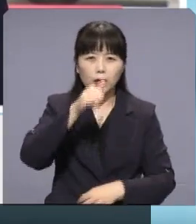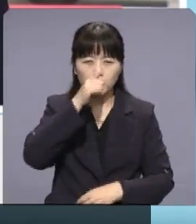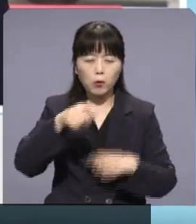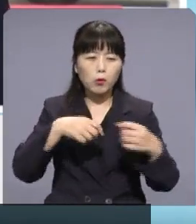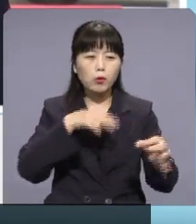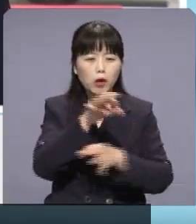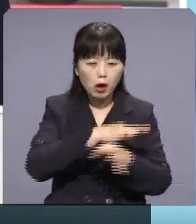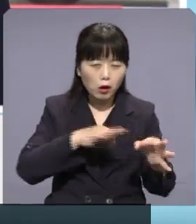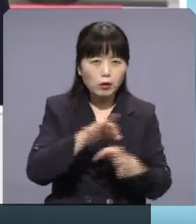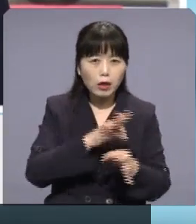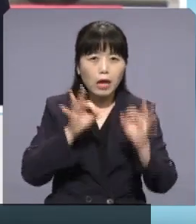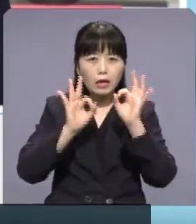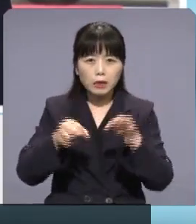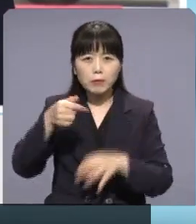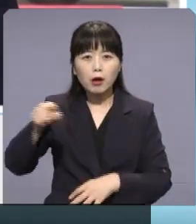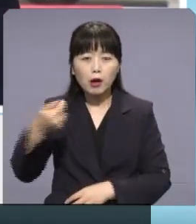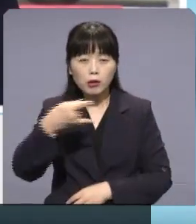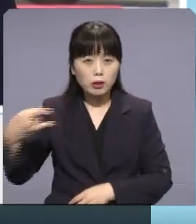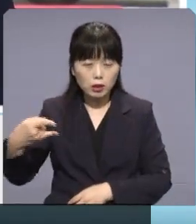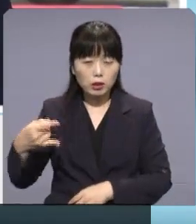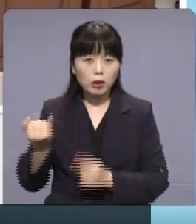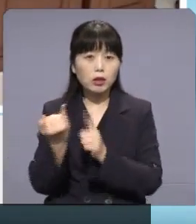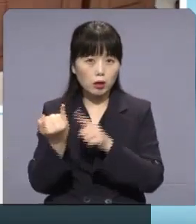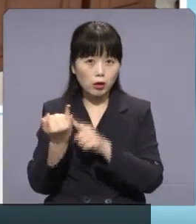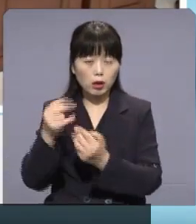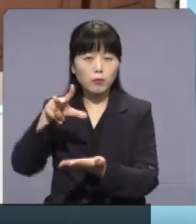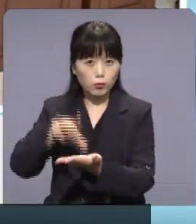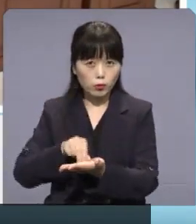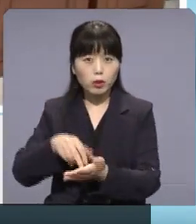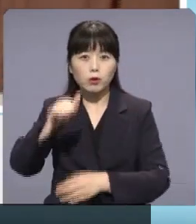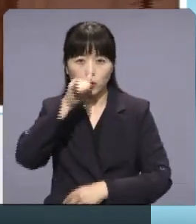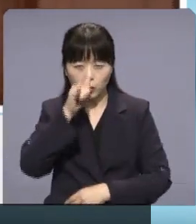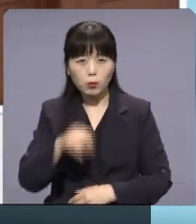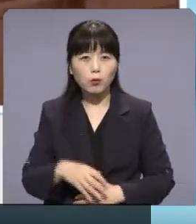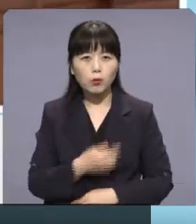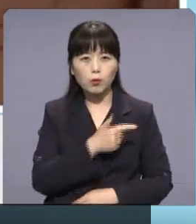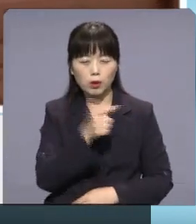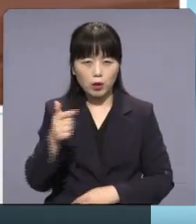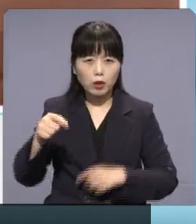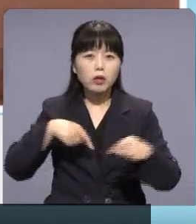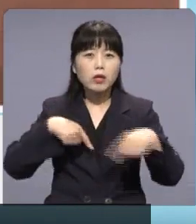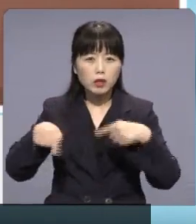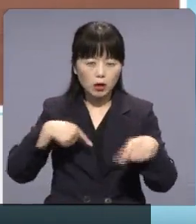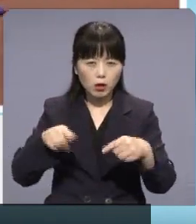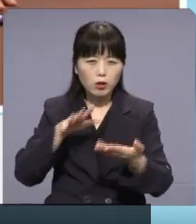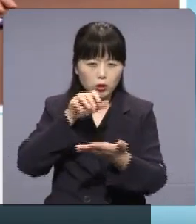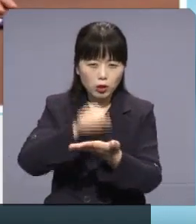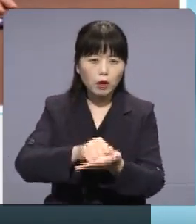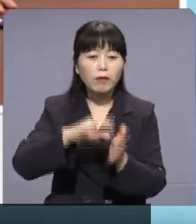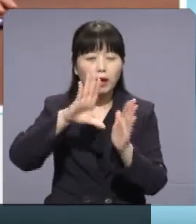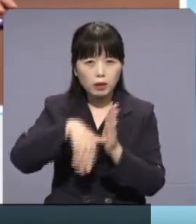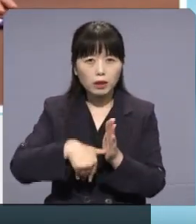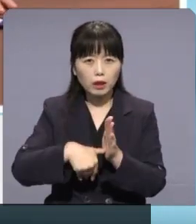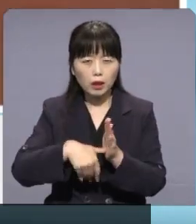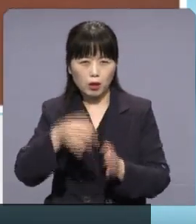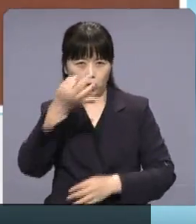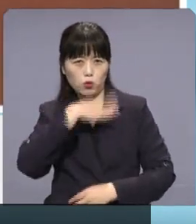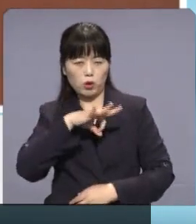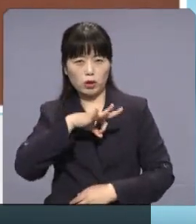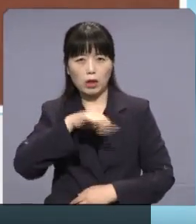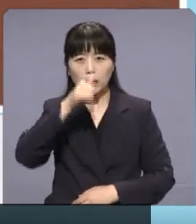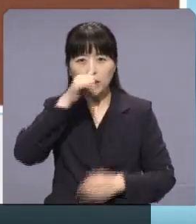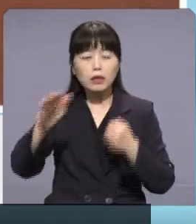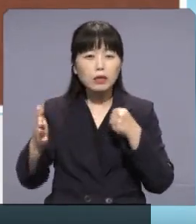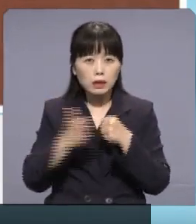마찬가지고요. 김건희 여사 문제도 마찬가지고 여러 가지 측면에서 정권을 그러니까 집권하는 데 있어서 유리하다고 생각하니까